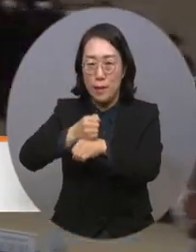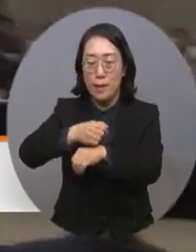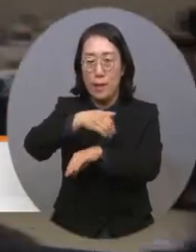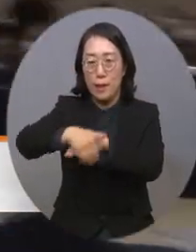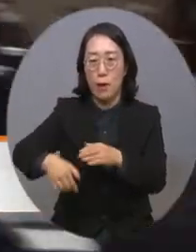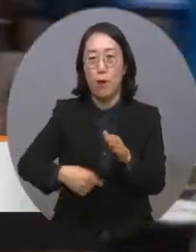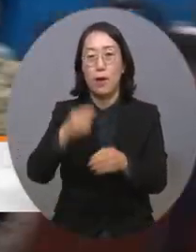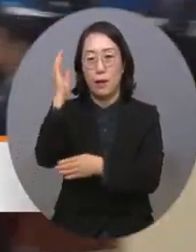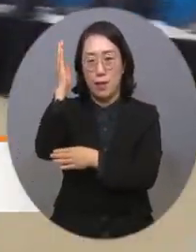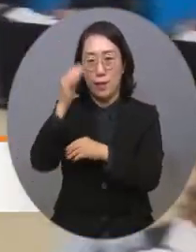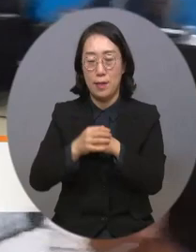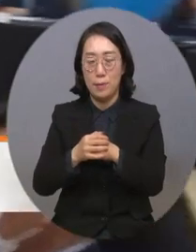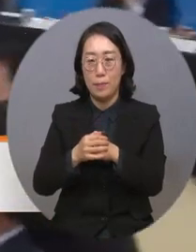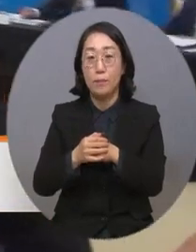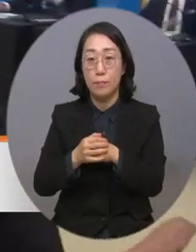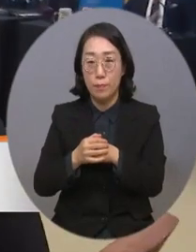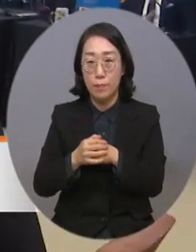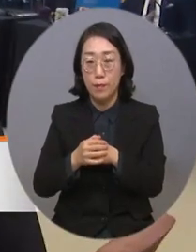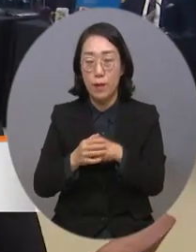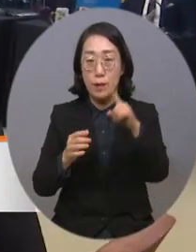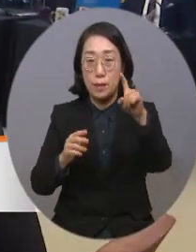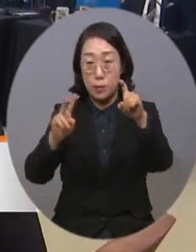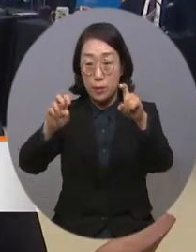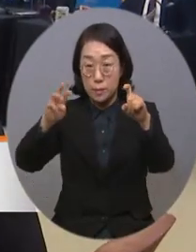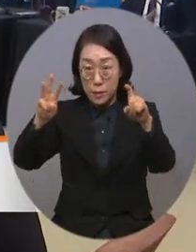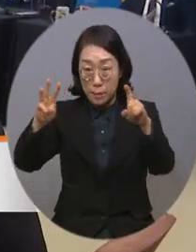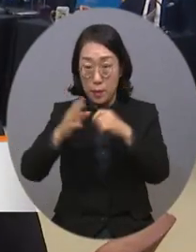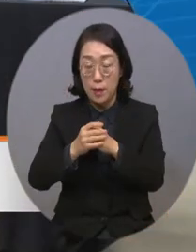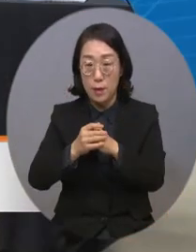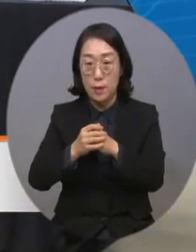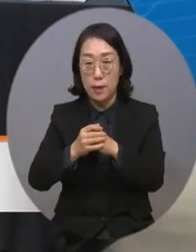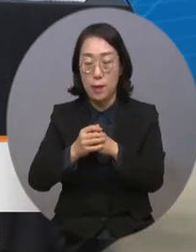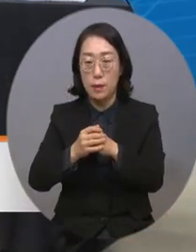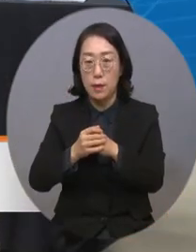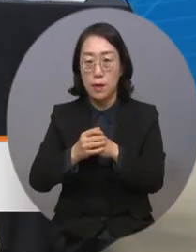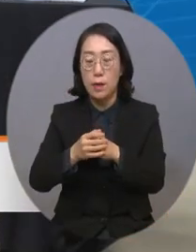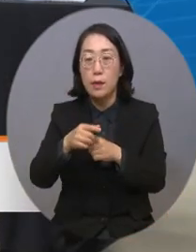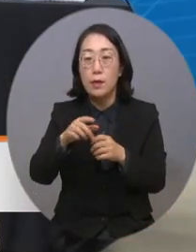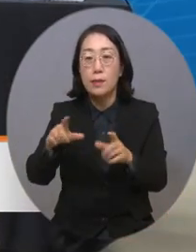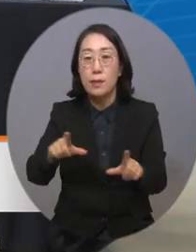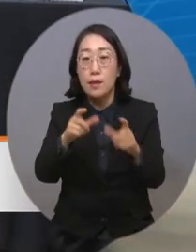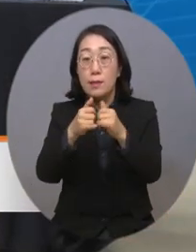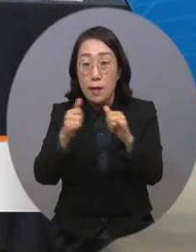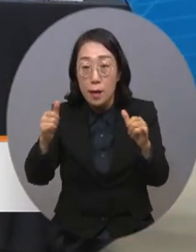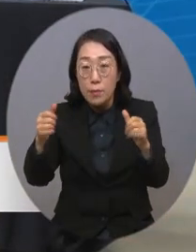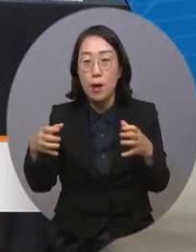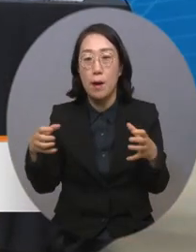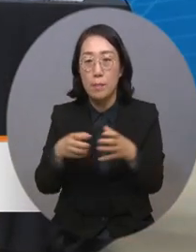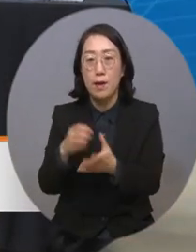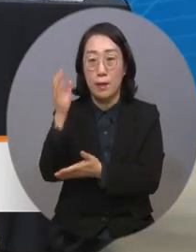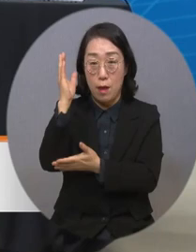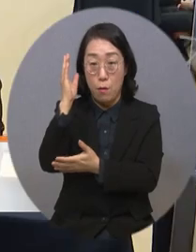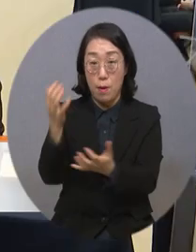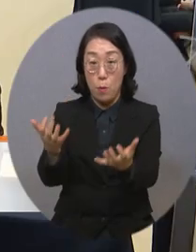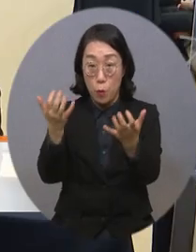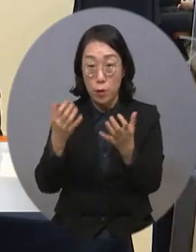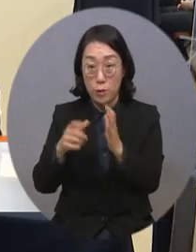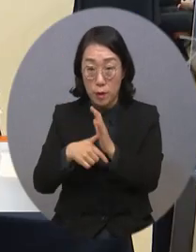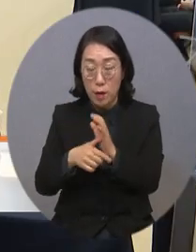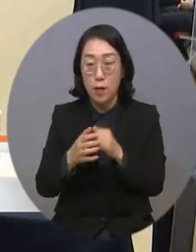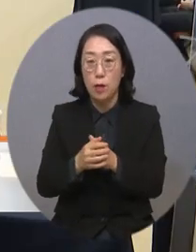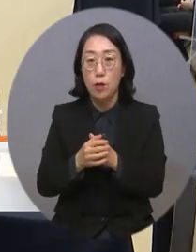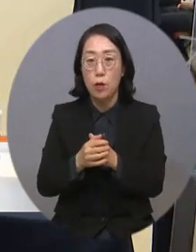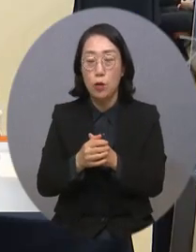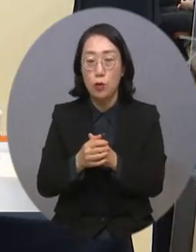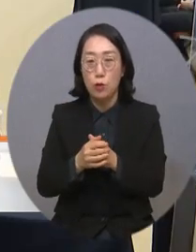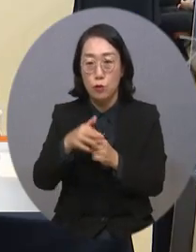김영록 전라남도지사는 지난달 23일 순천시청에서 가진 도민과의 대화의 자리에서 국가정원 1호인 순천만